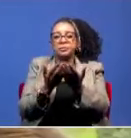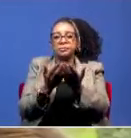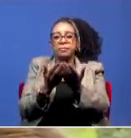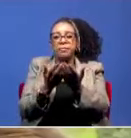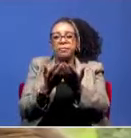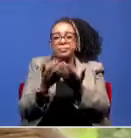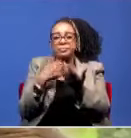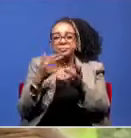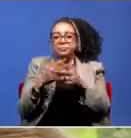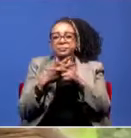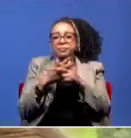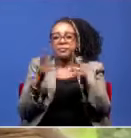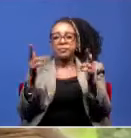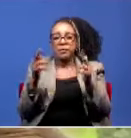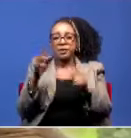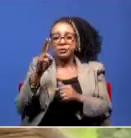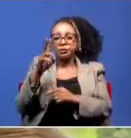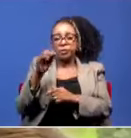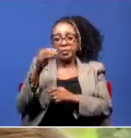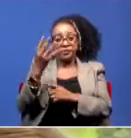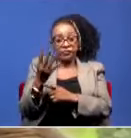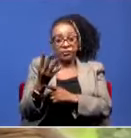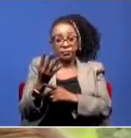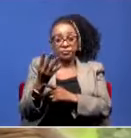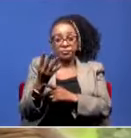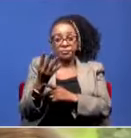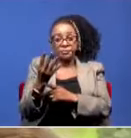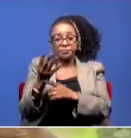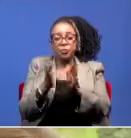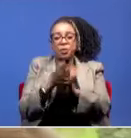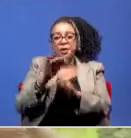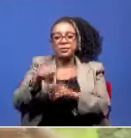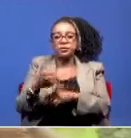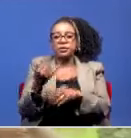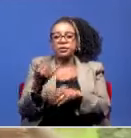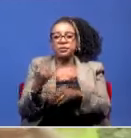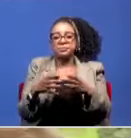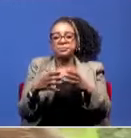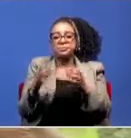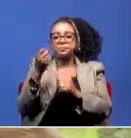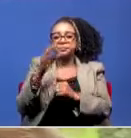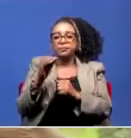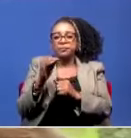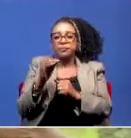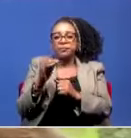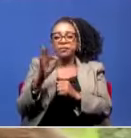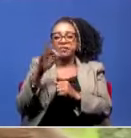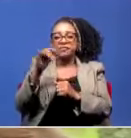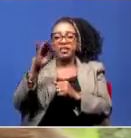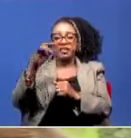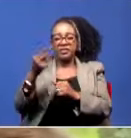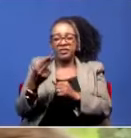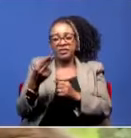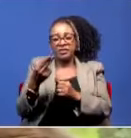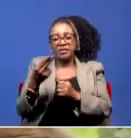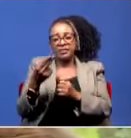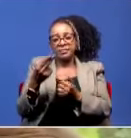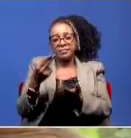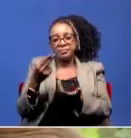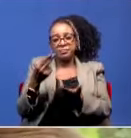katika mwaka wa 2004 na junior team. So hawa kina Faith,